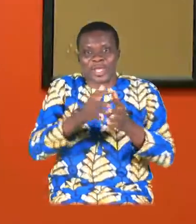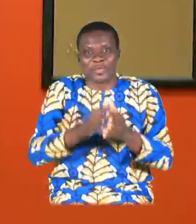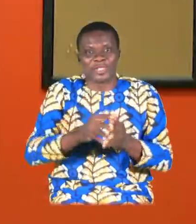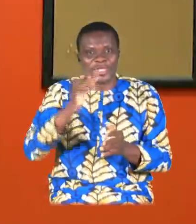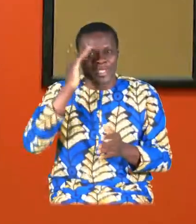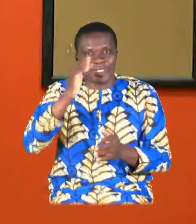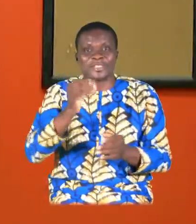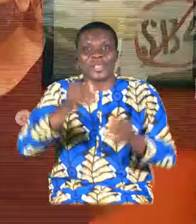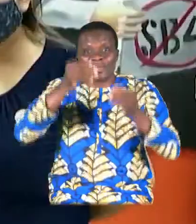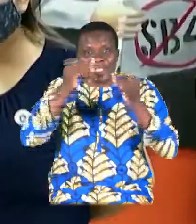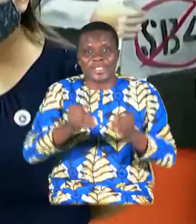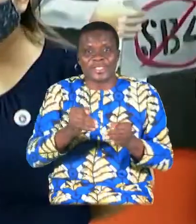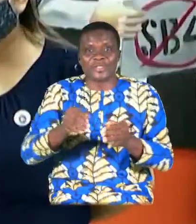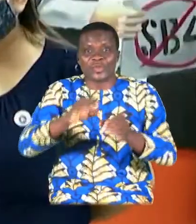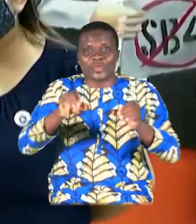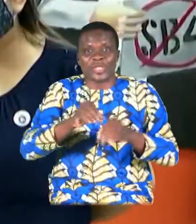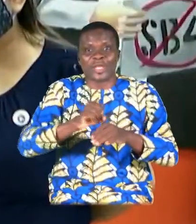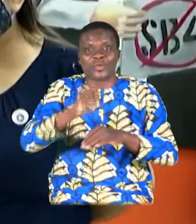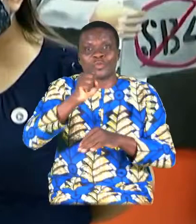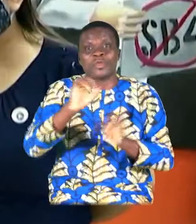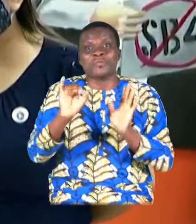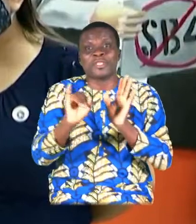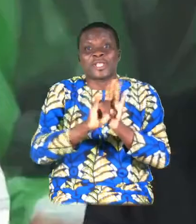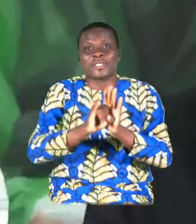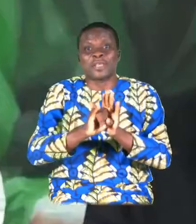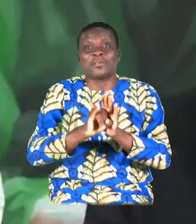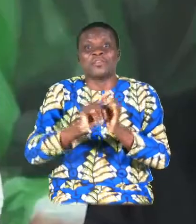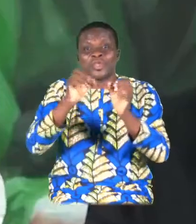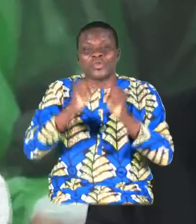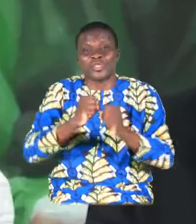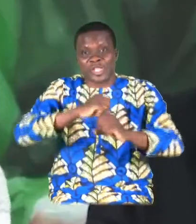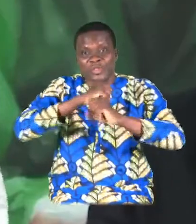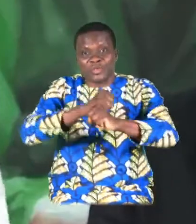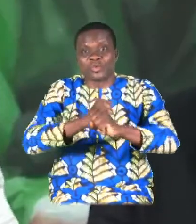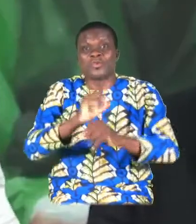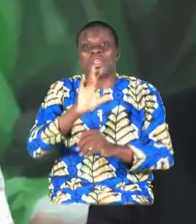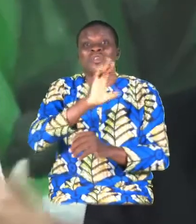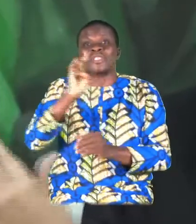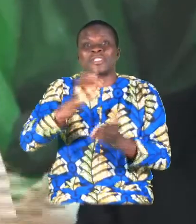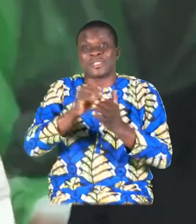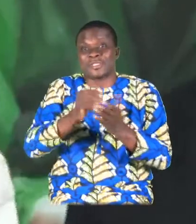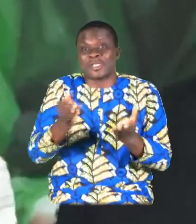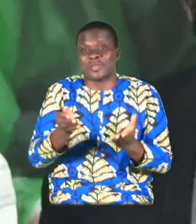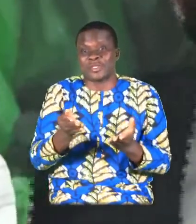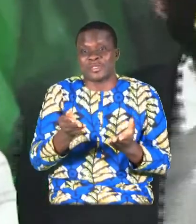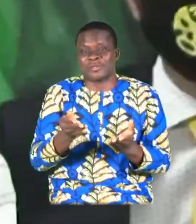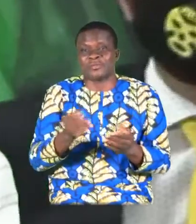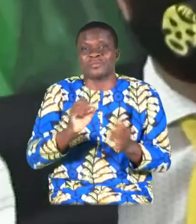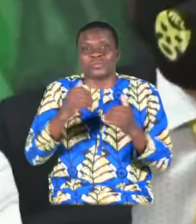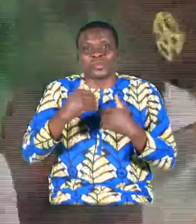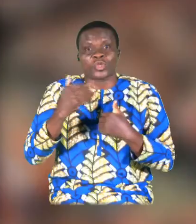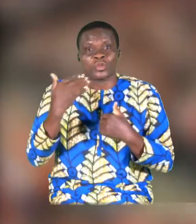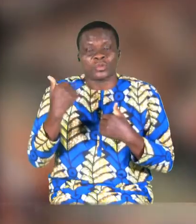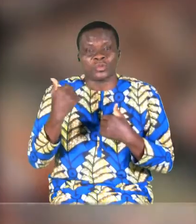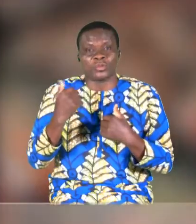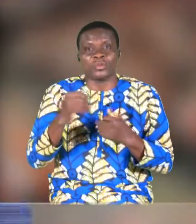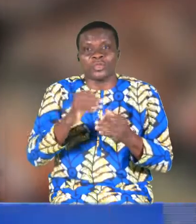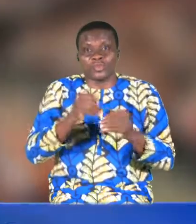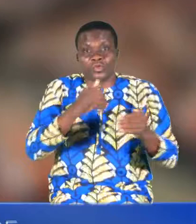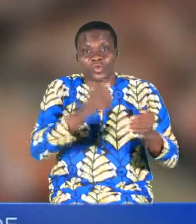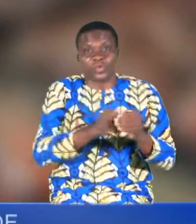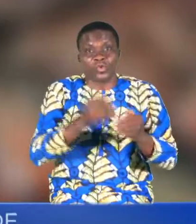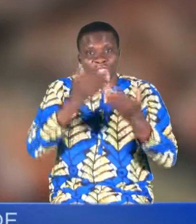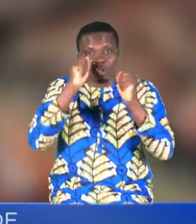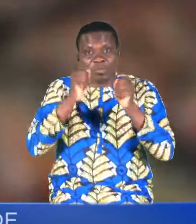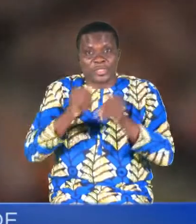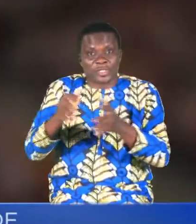saluent la décision de la Cour suprême d'interdire le statut protecteur de 700 000 Dreamers. De son côté, le